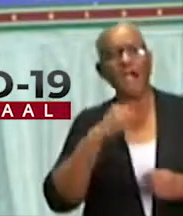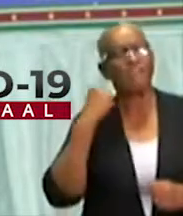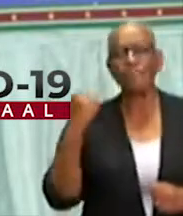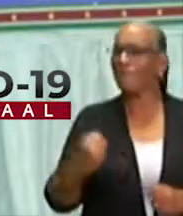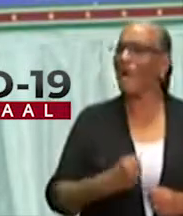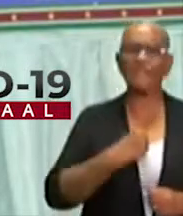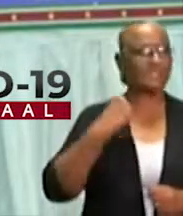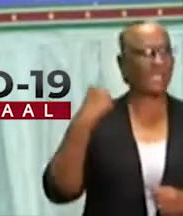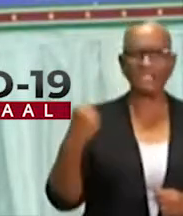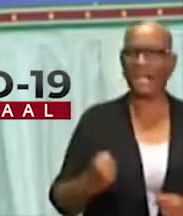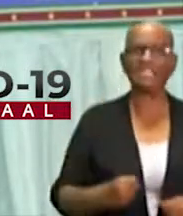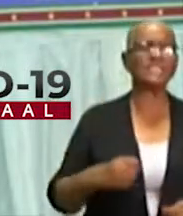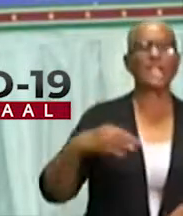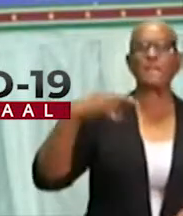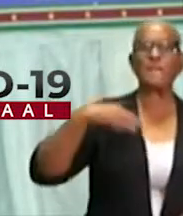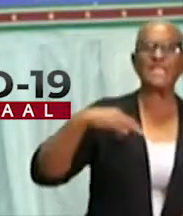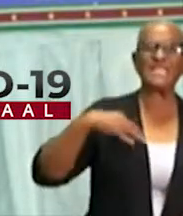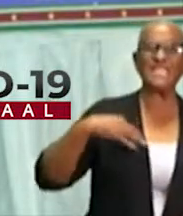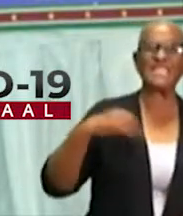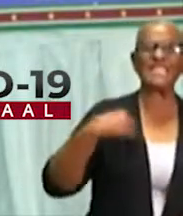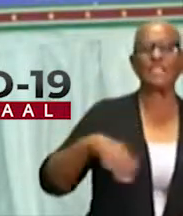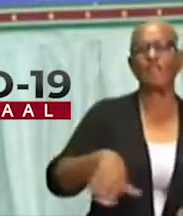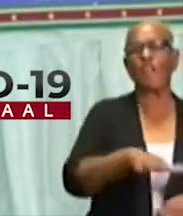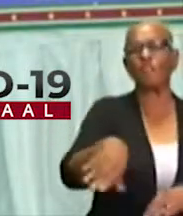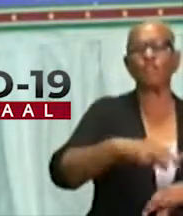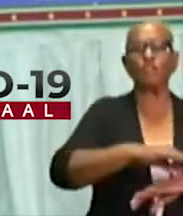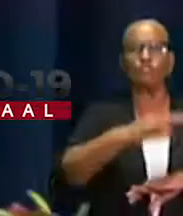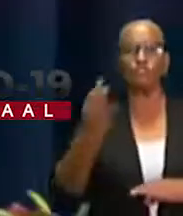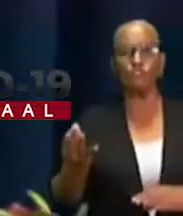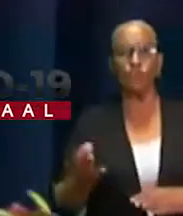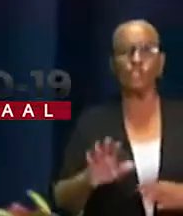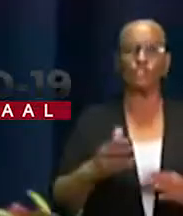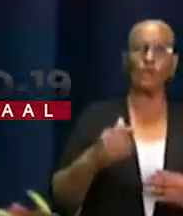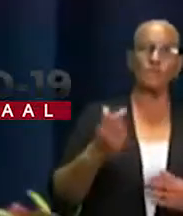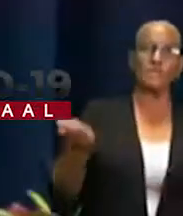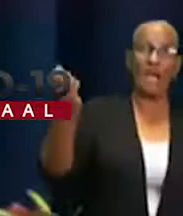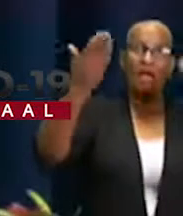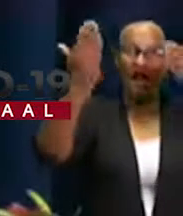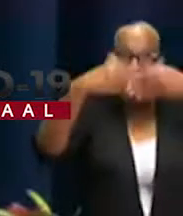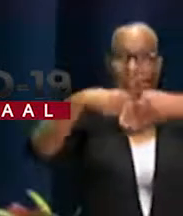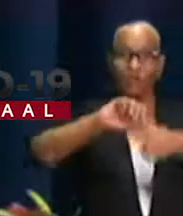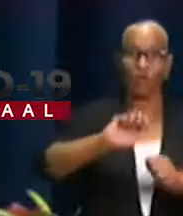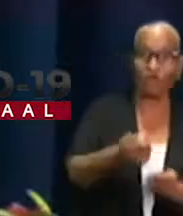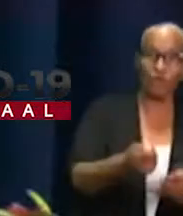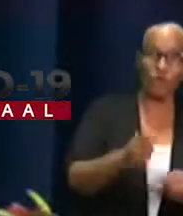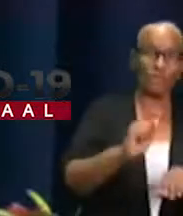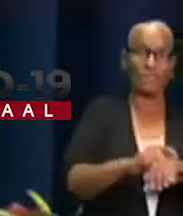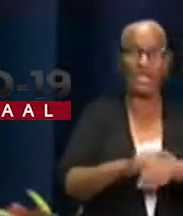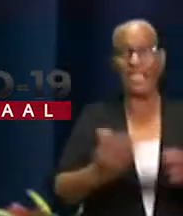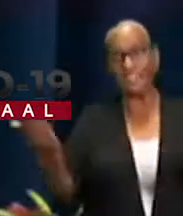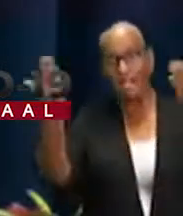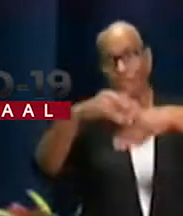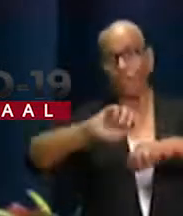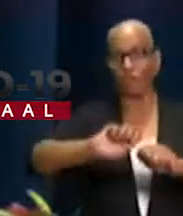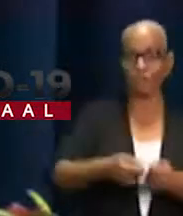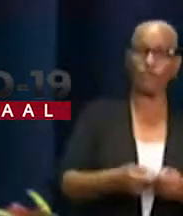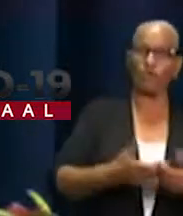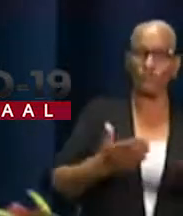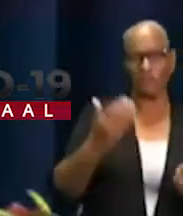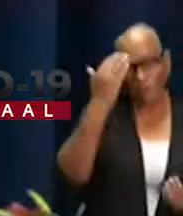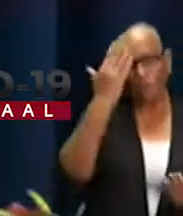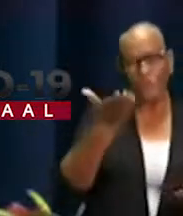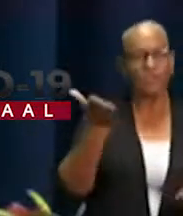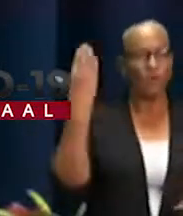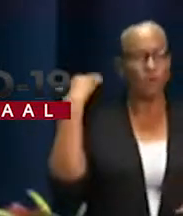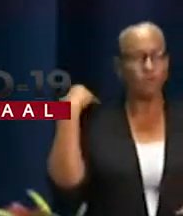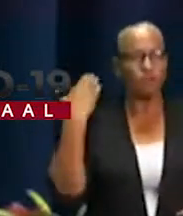het ministerie van Volksgezondheid als een belangrijke tool om de bewegingen in de samenleving te minimaliseren,